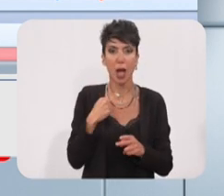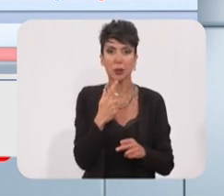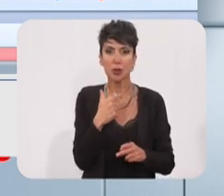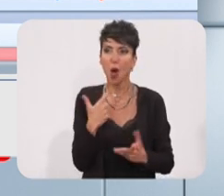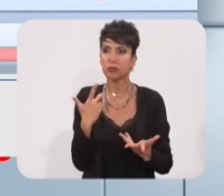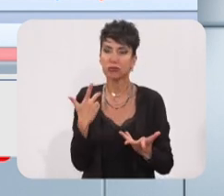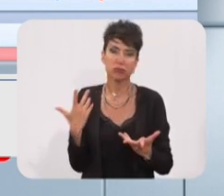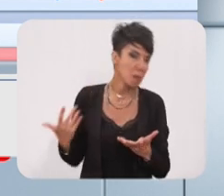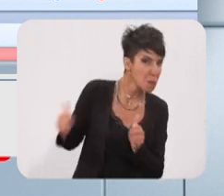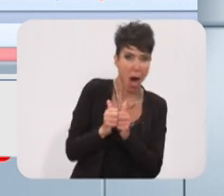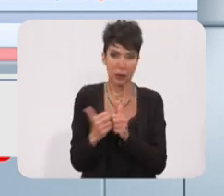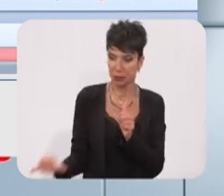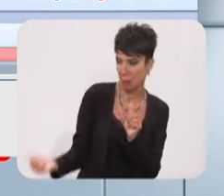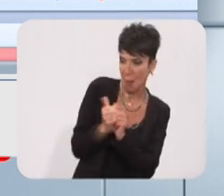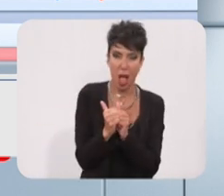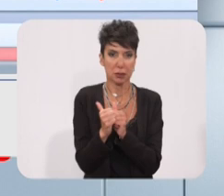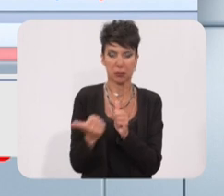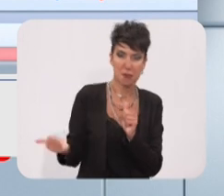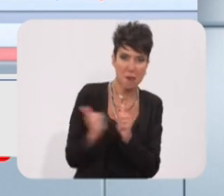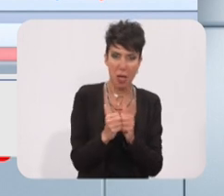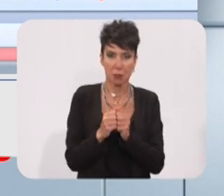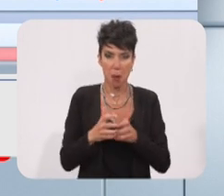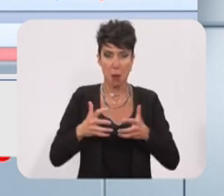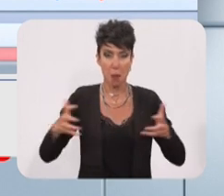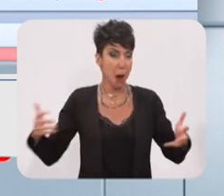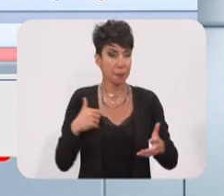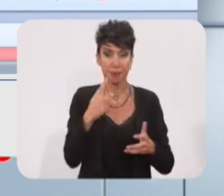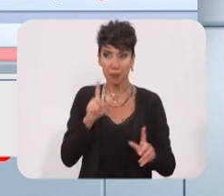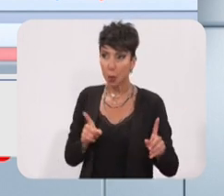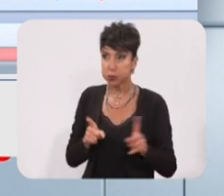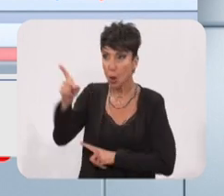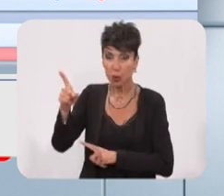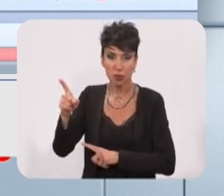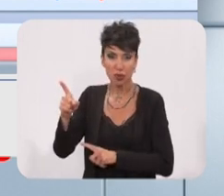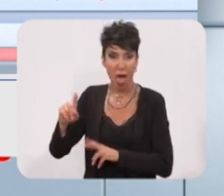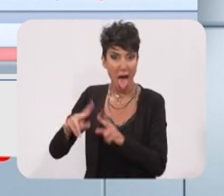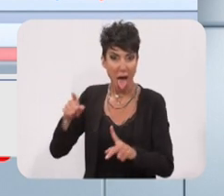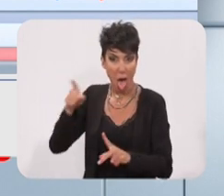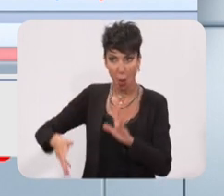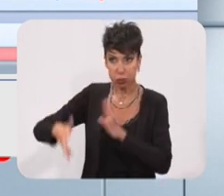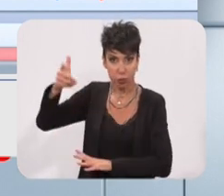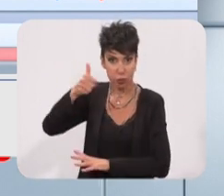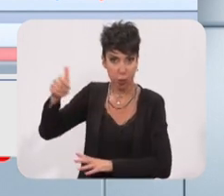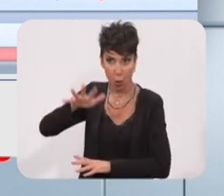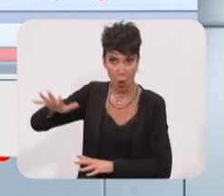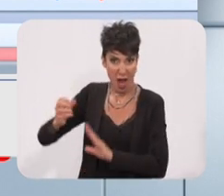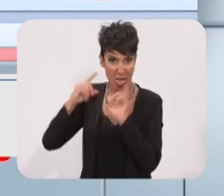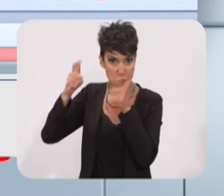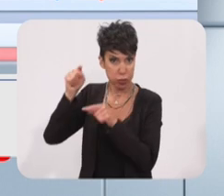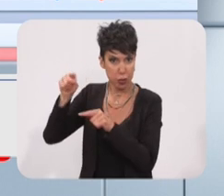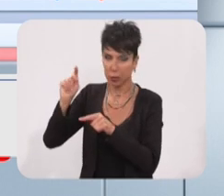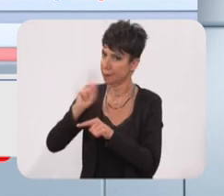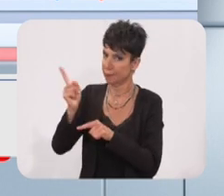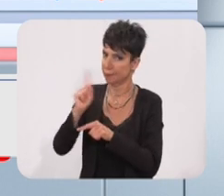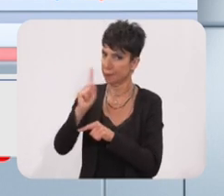ο πραγματικός του αντίπαλος δεν είναι μόνο η κυβέρνηση Μητσοτάκη. Δηλαδή αντιμετώπισε συνολικότερα μια πολιτική που